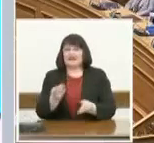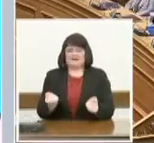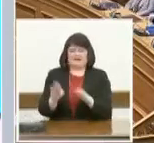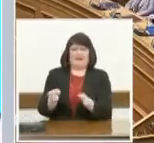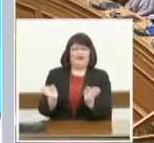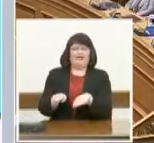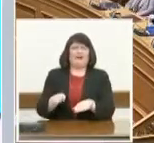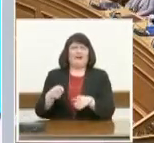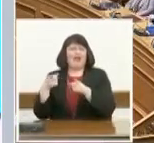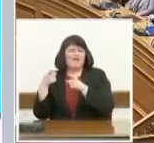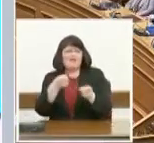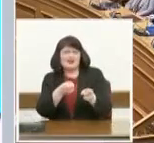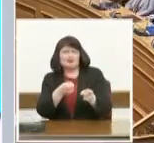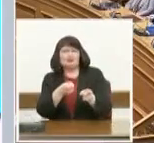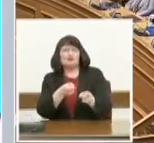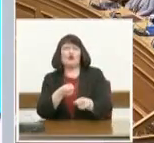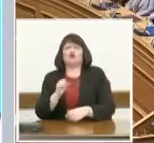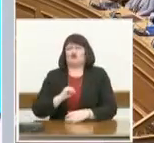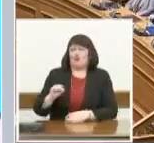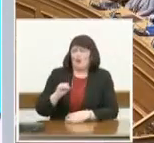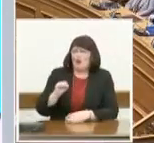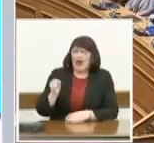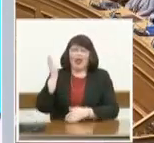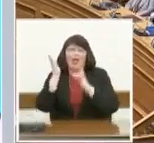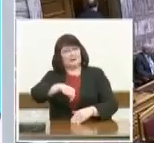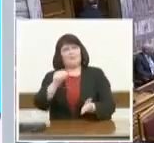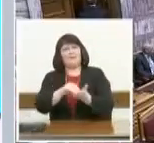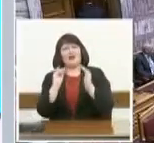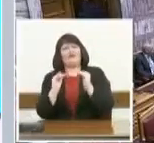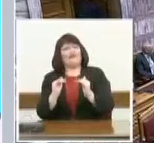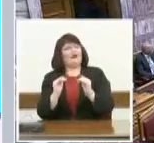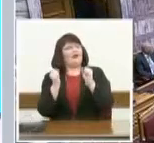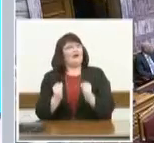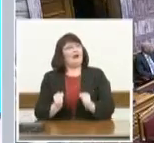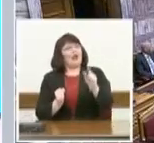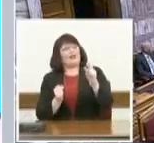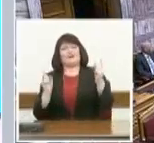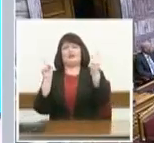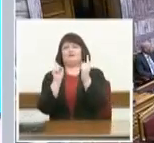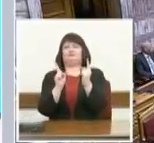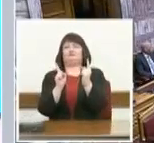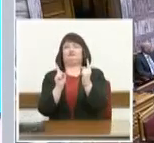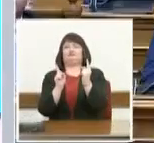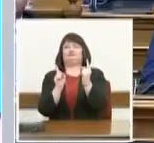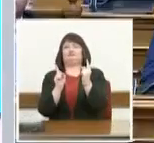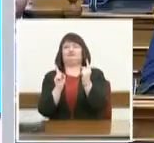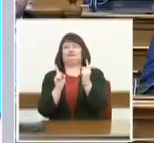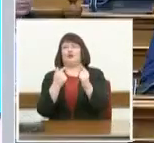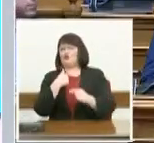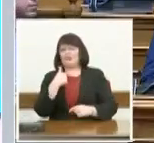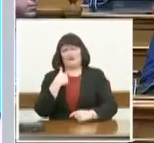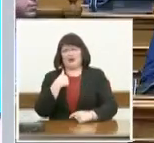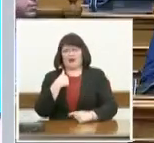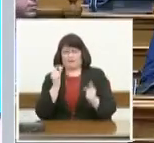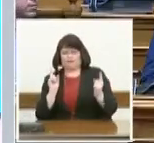τα 4 ή όσο μπορεί χρόνια, δεν μπορεί να τα αμφισβητήσει κανείς. Πάντως, δεν σας πολύ βγαίνει η προοδευτική κυβέρνηση, δεν σας πολύ βγαίνει από άποψη αποδοχής των υπολείπων,